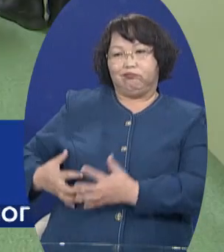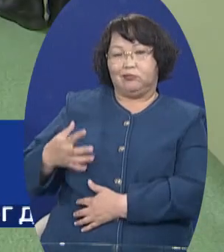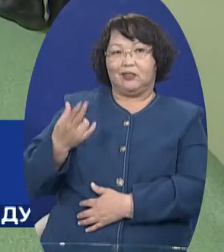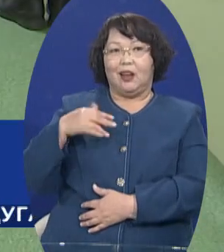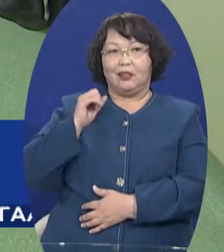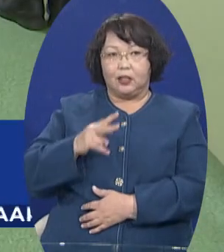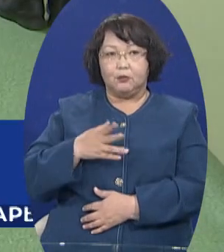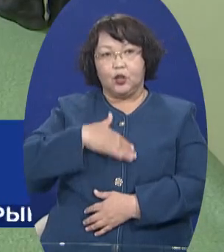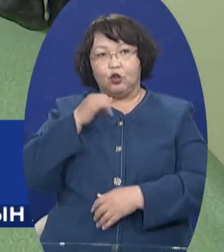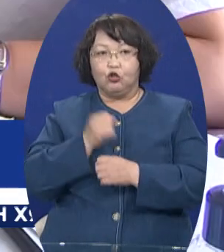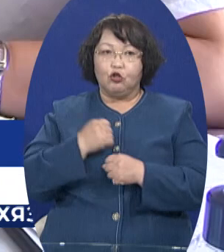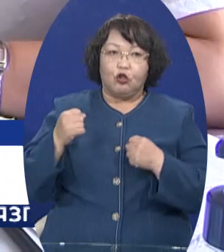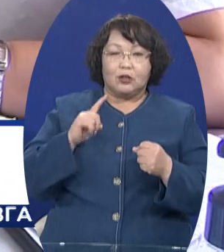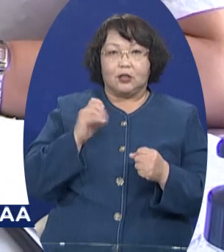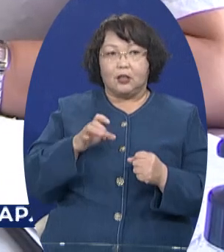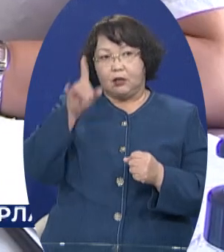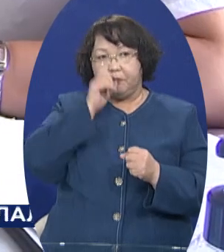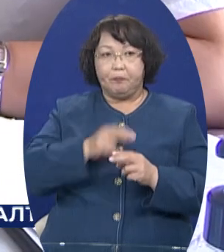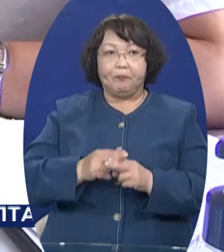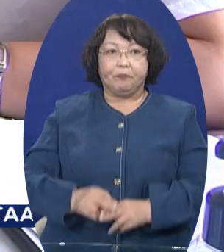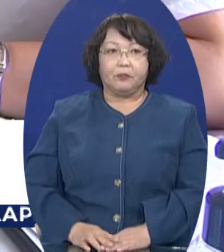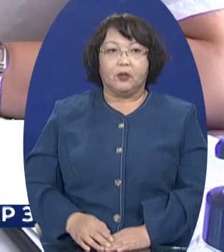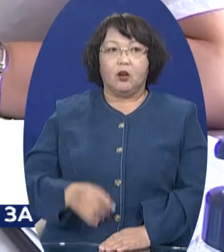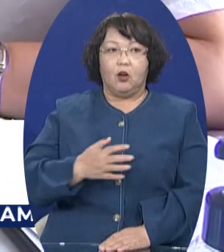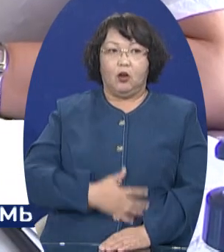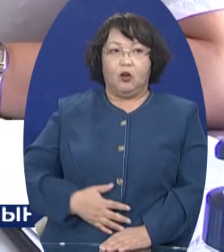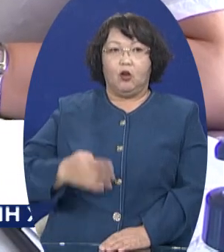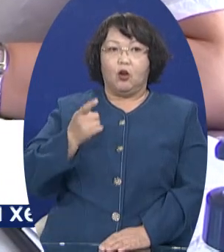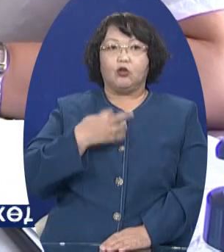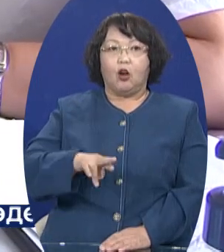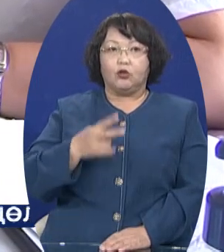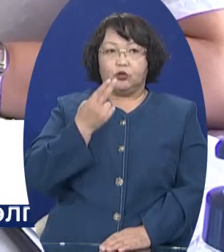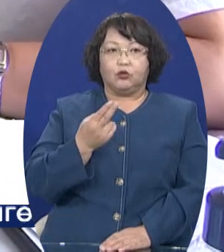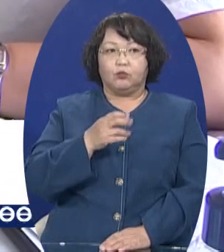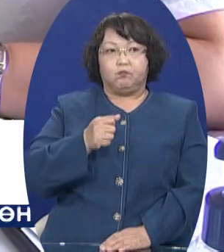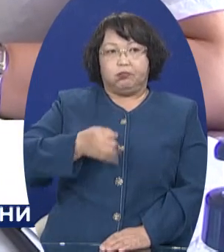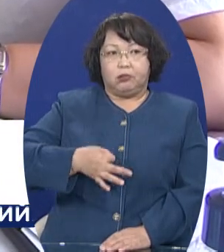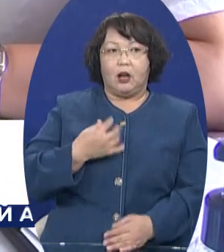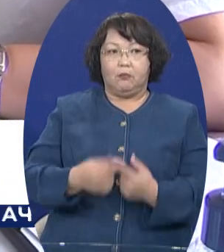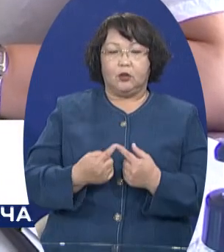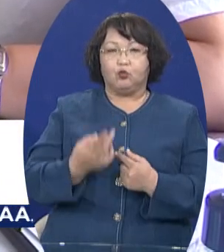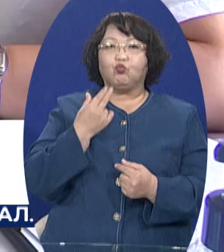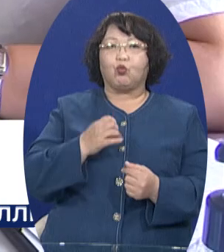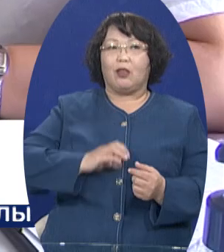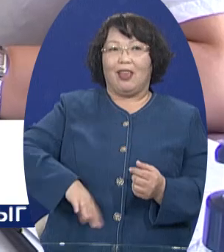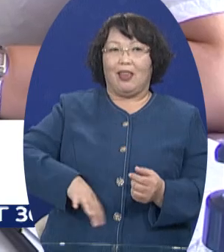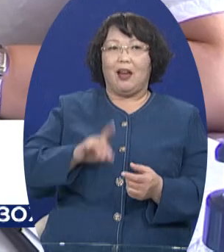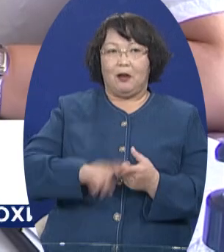нар үзлэг онцлогоо хийлээ. Хотоо цорох, цус авдах тийм мэдрэгцэлтэй. Тийм учраас бол